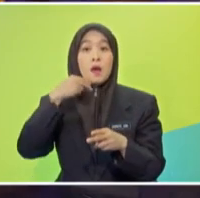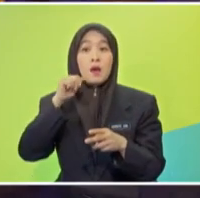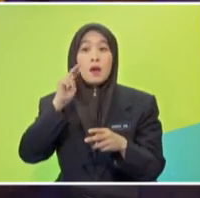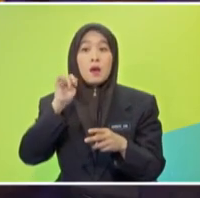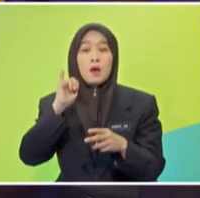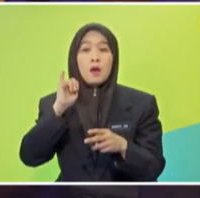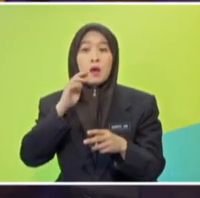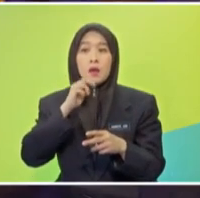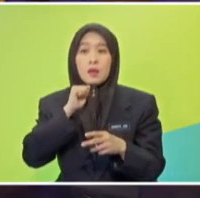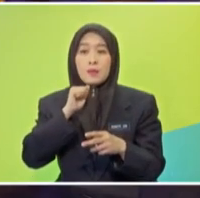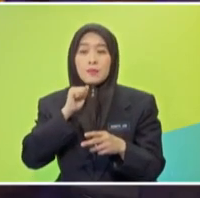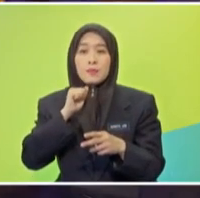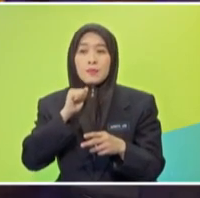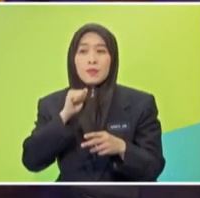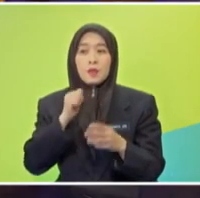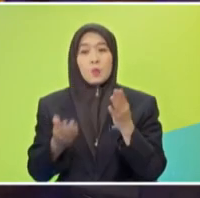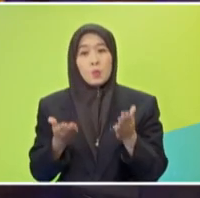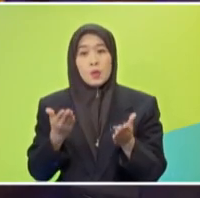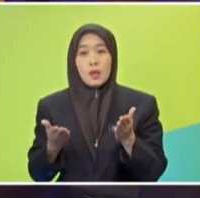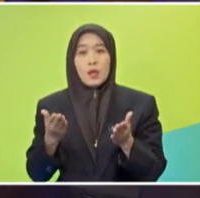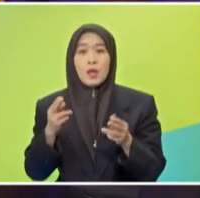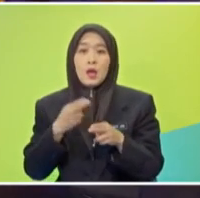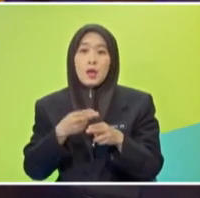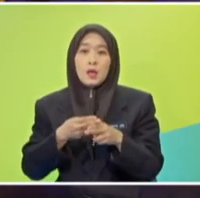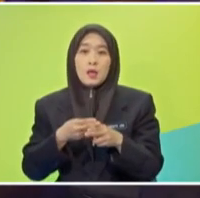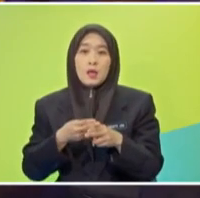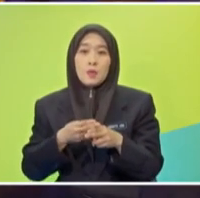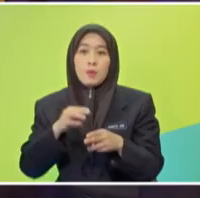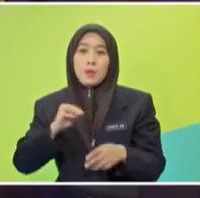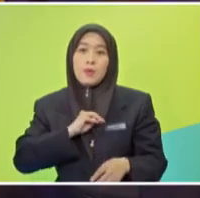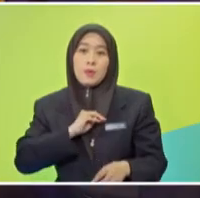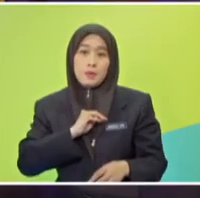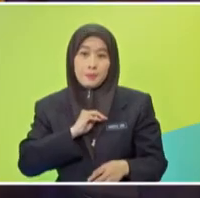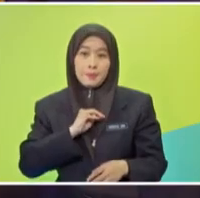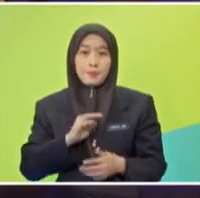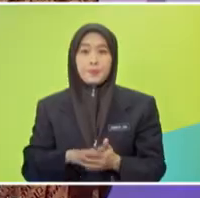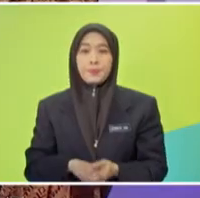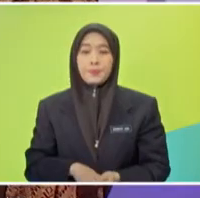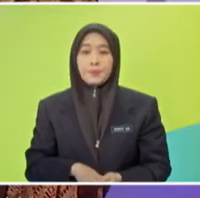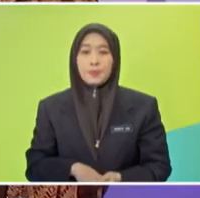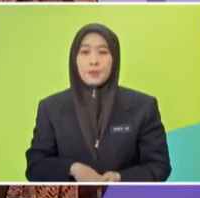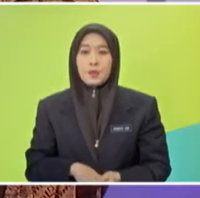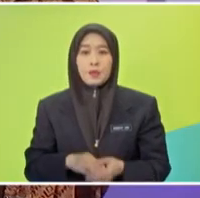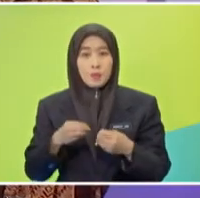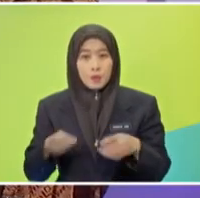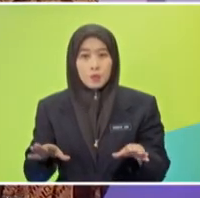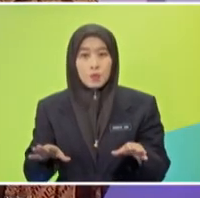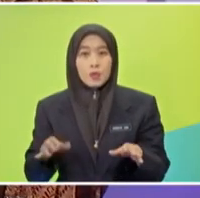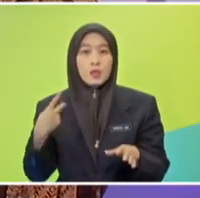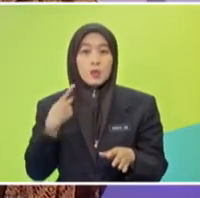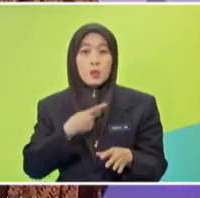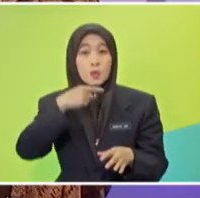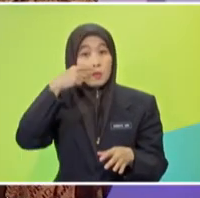nama ilis ataupun nama kluwih sendiri ampun boleh jadi Oke Lepas tuh kita kasih semua Dia